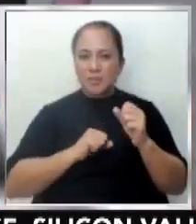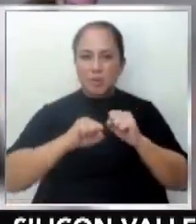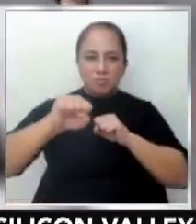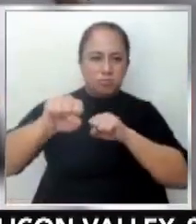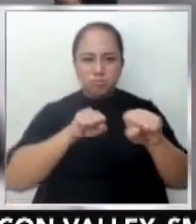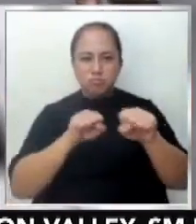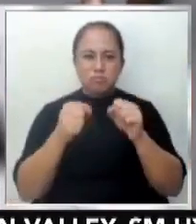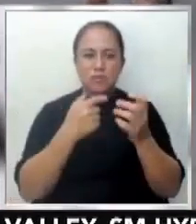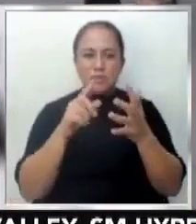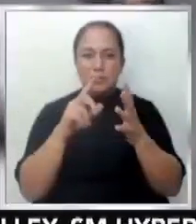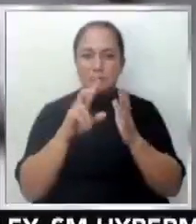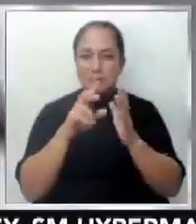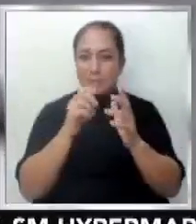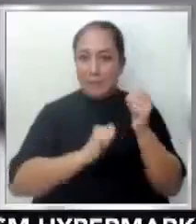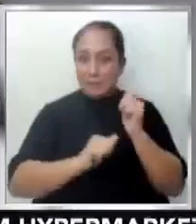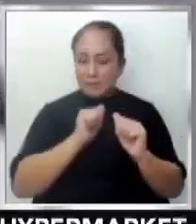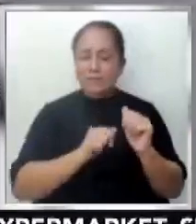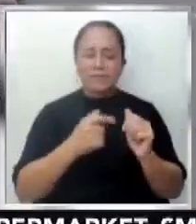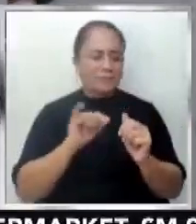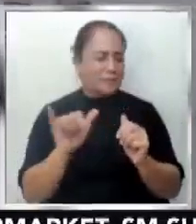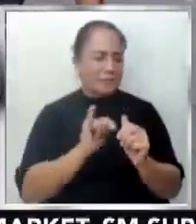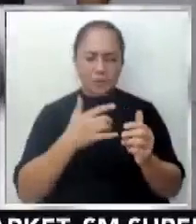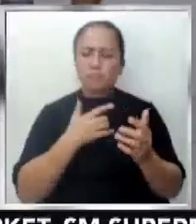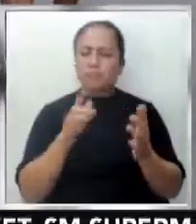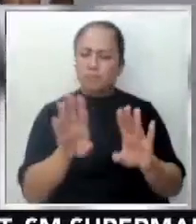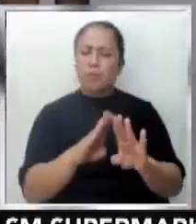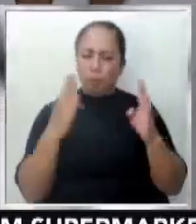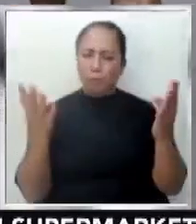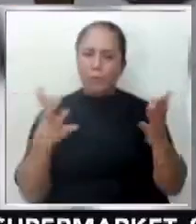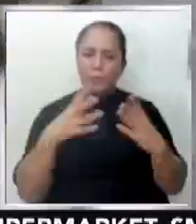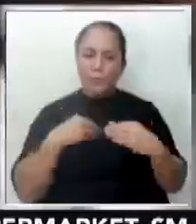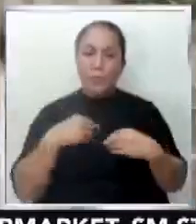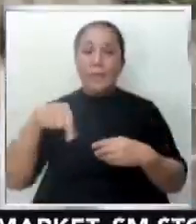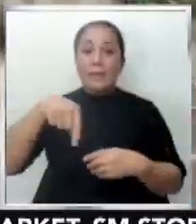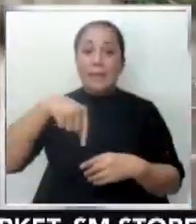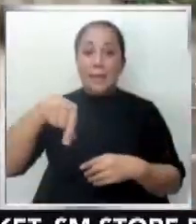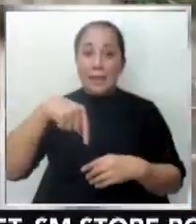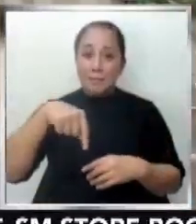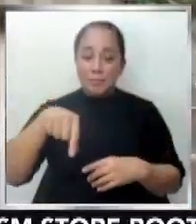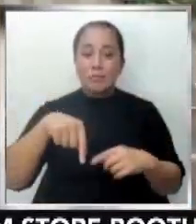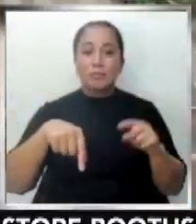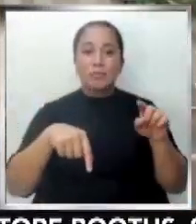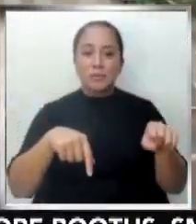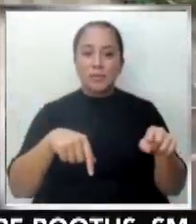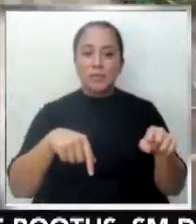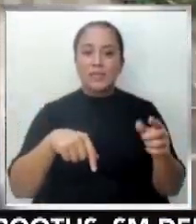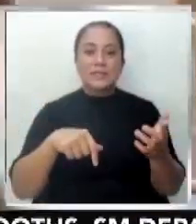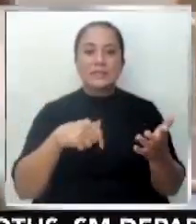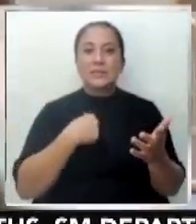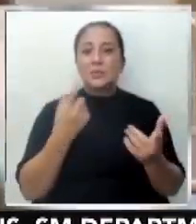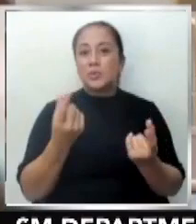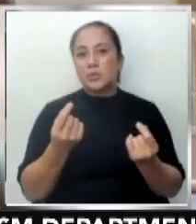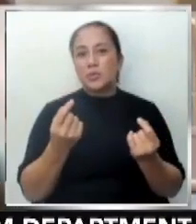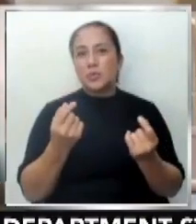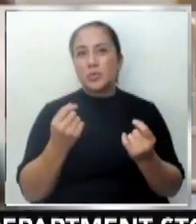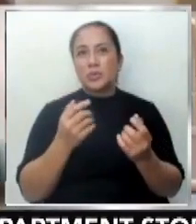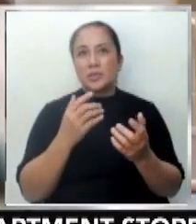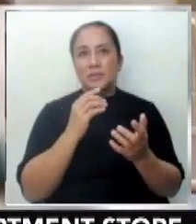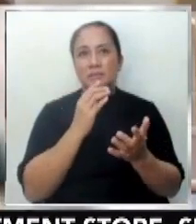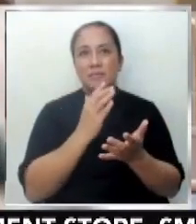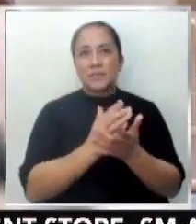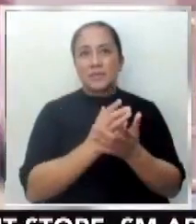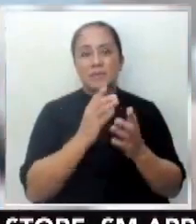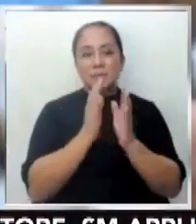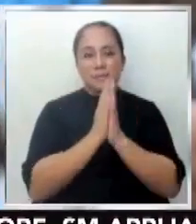ako. Dahil bandang Quiapo ay sinagawa ang taping, hindi pinalampas ni Herlene na dumaan at manalangin sa